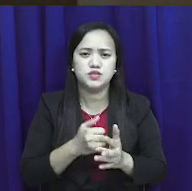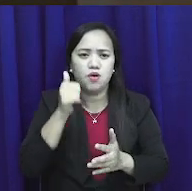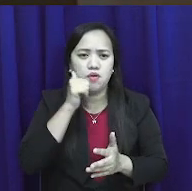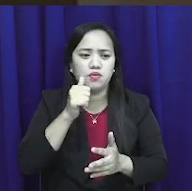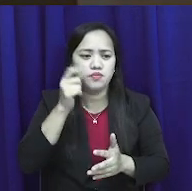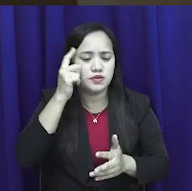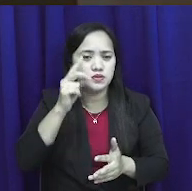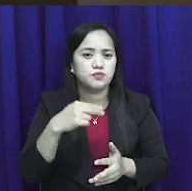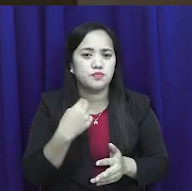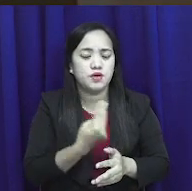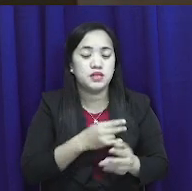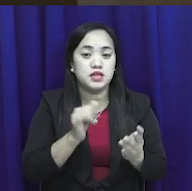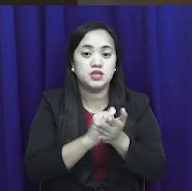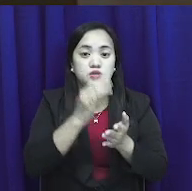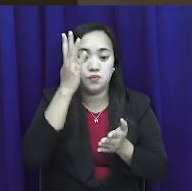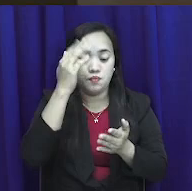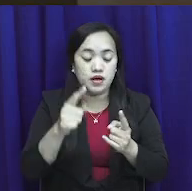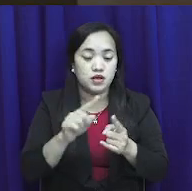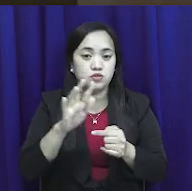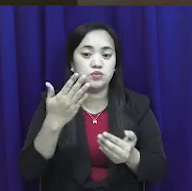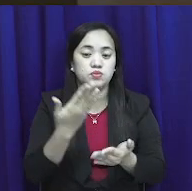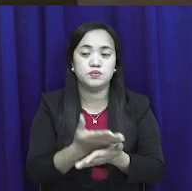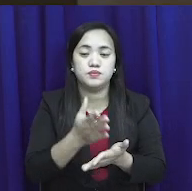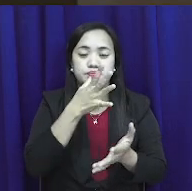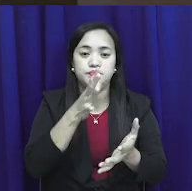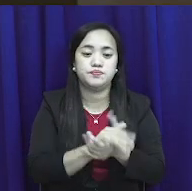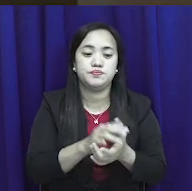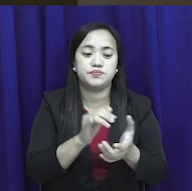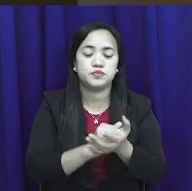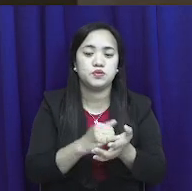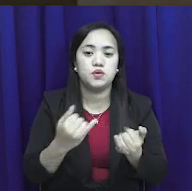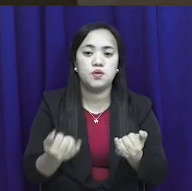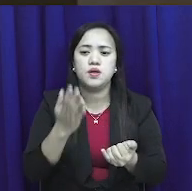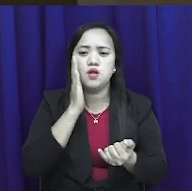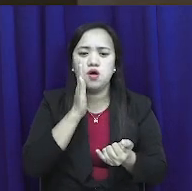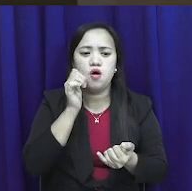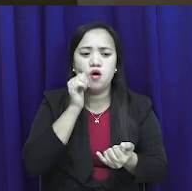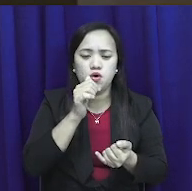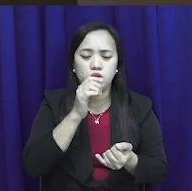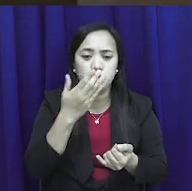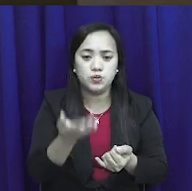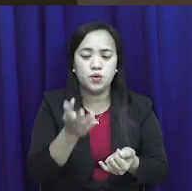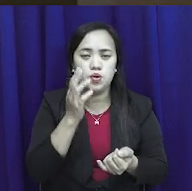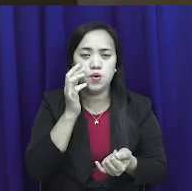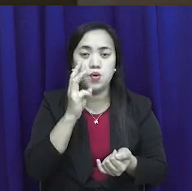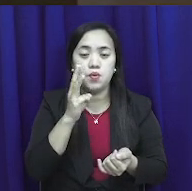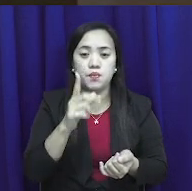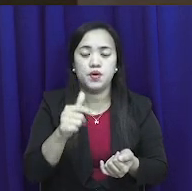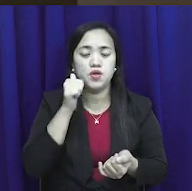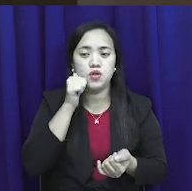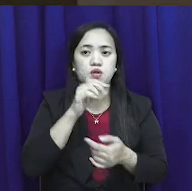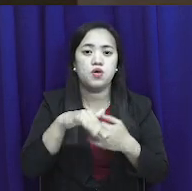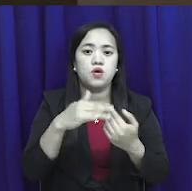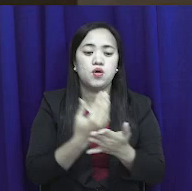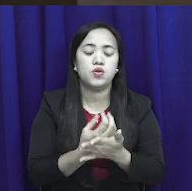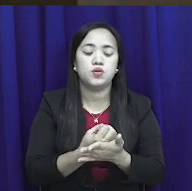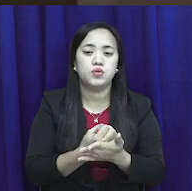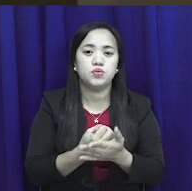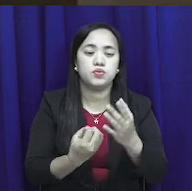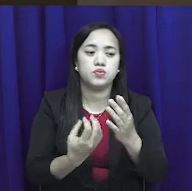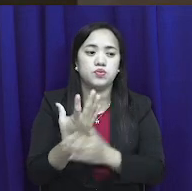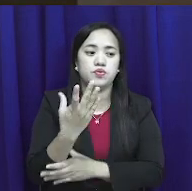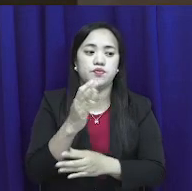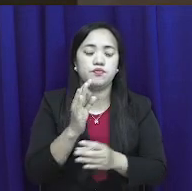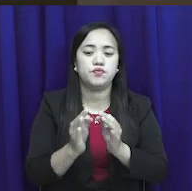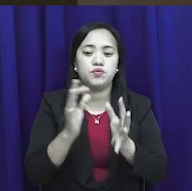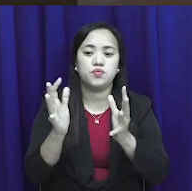nga para sa mga Wives at sa mga nanay na nandyan diyan you will grow more on being a wife and being a mother if you're going to involve yourselves in the